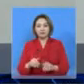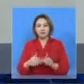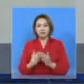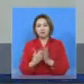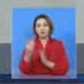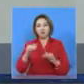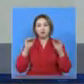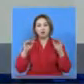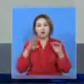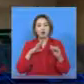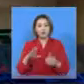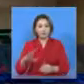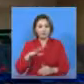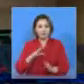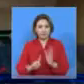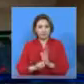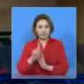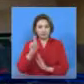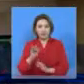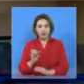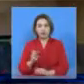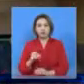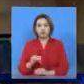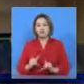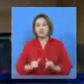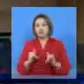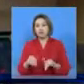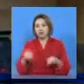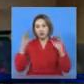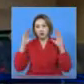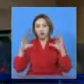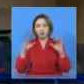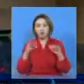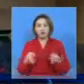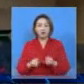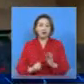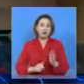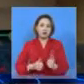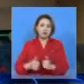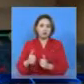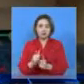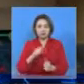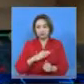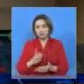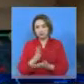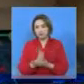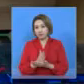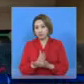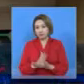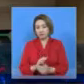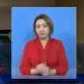бастаған. Сондықтан мына орта арнаулы оқу орындарындағы алғашқы жобалардың бірі.